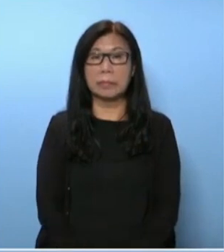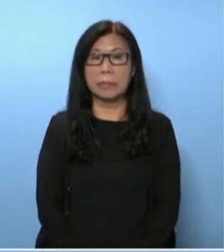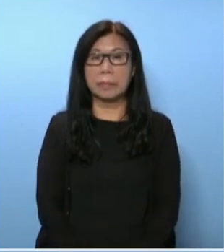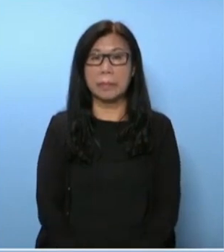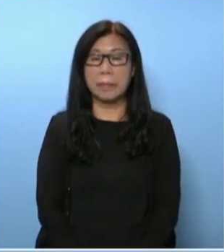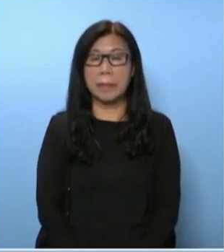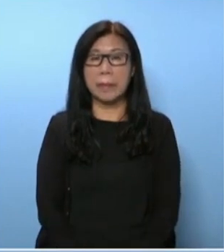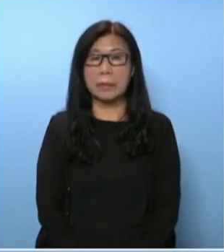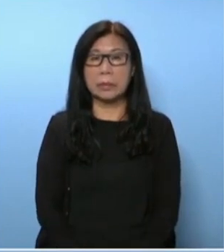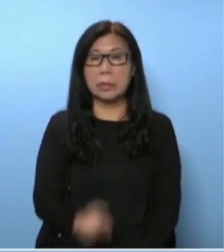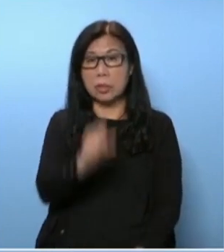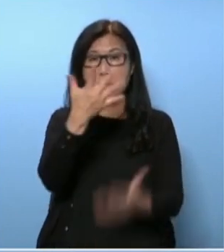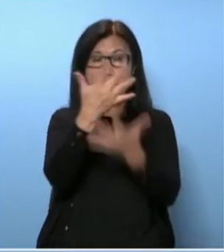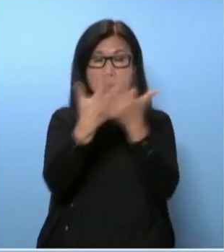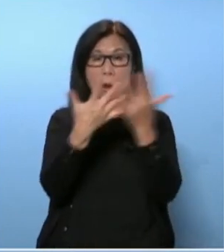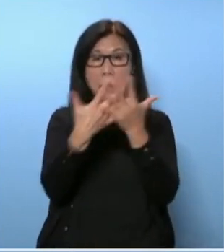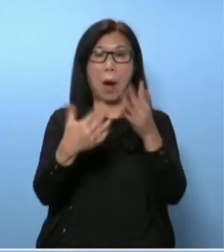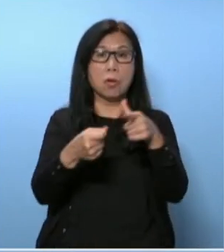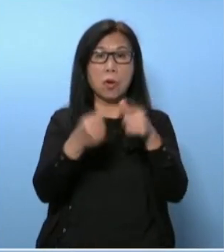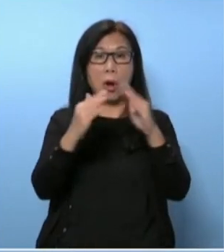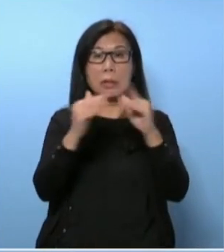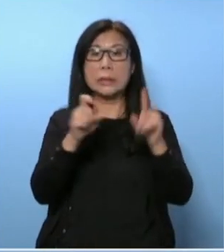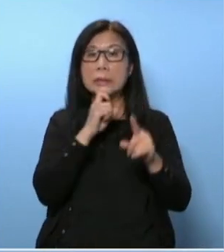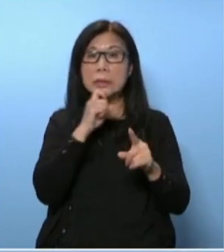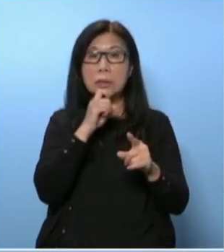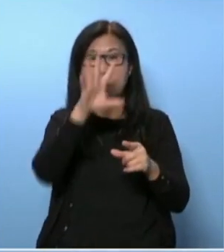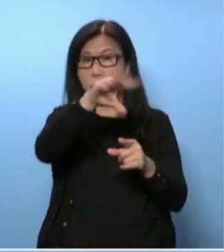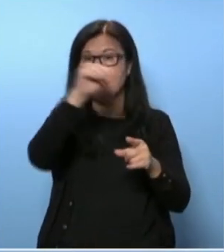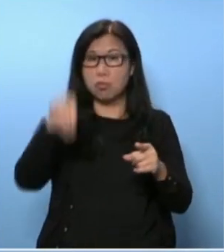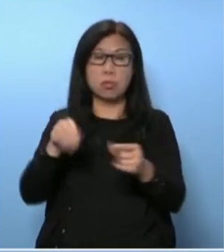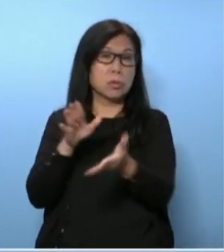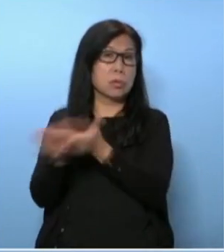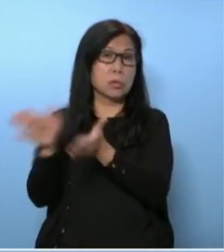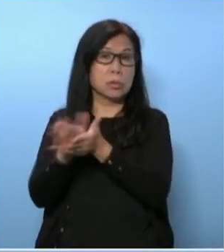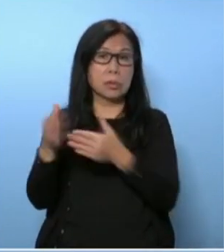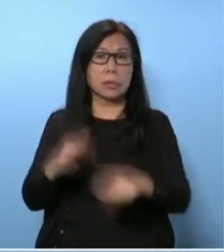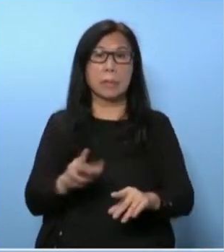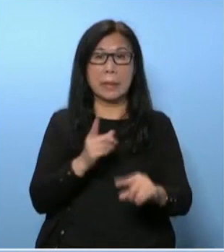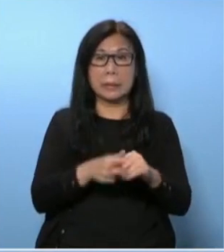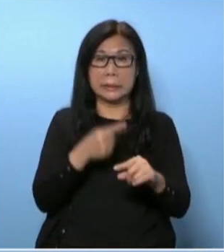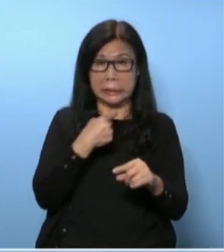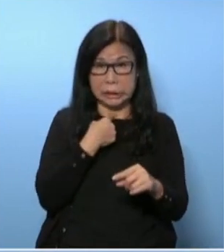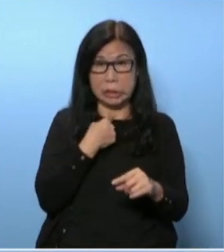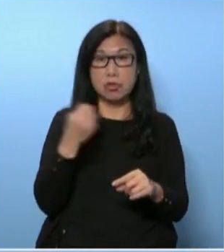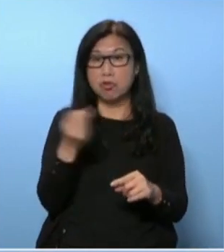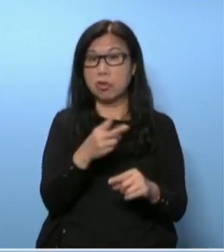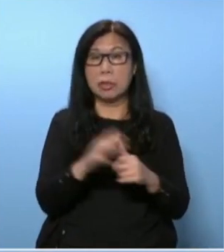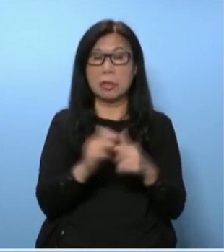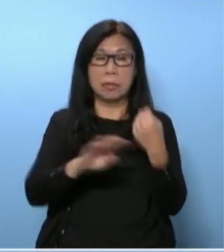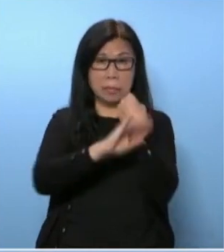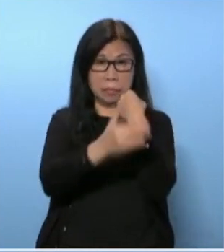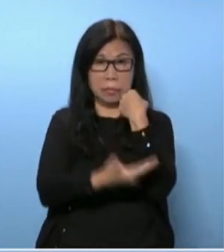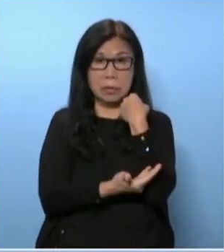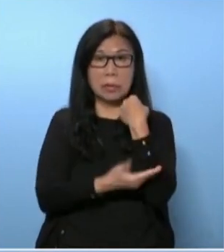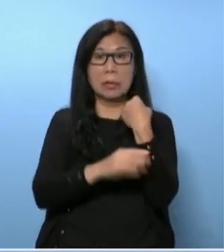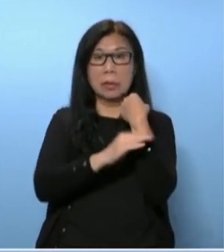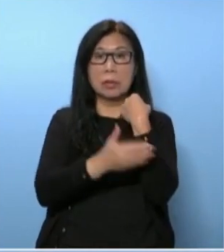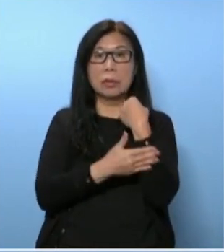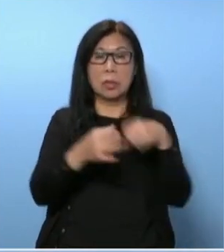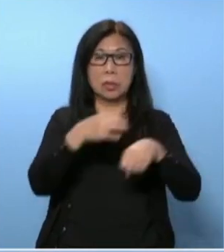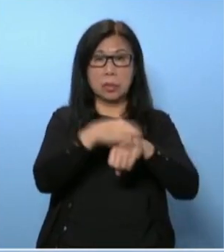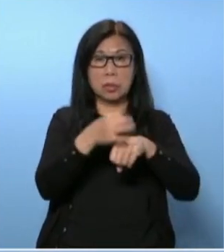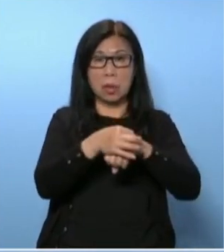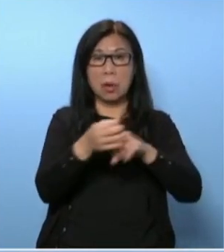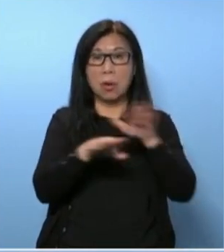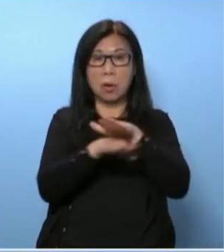係嘅網絡商咧，就將呢啲嘅係移除嘅。除了我們是這樣要求之外，其實根據法例，就是香港的國安法下